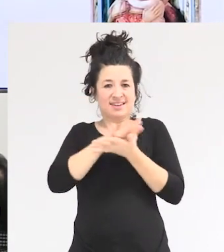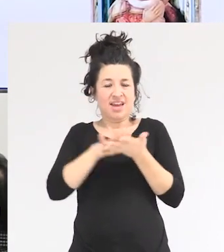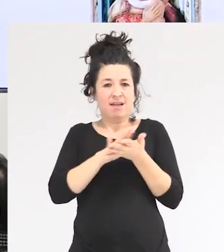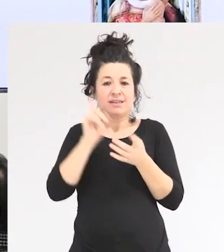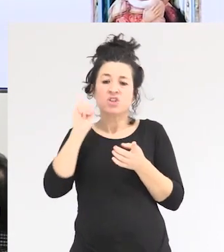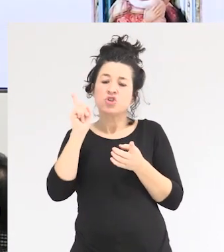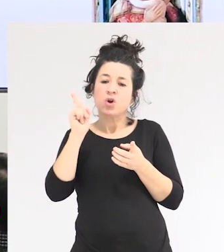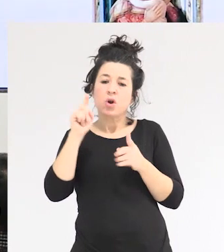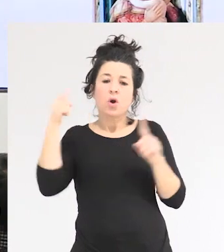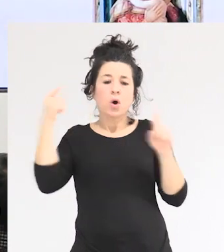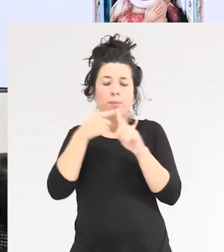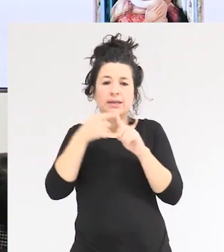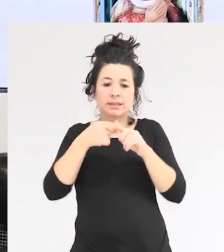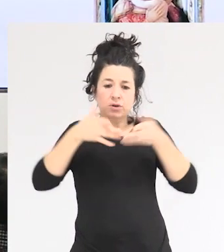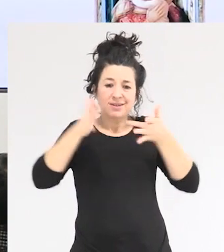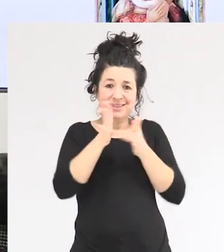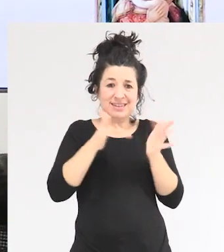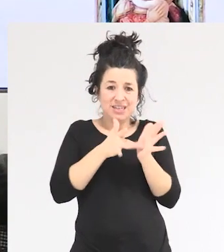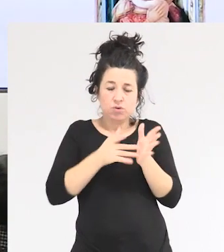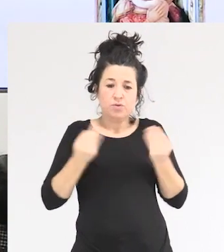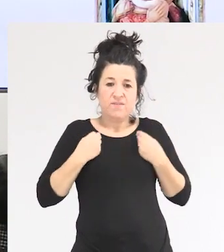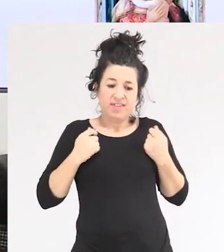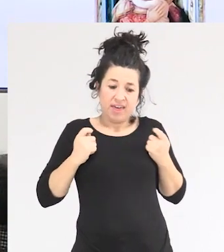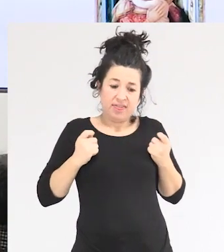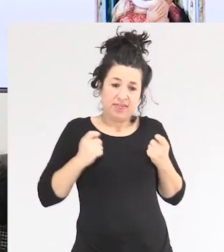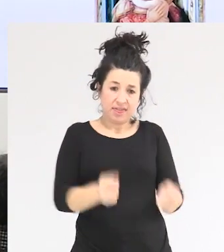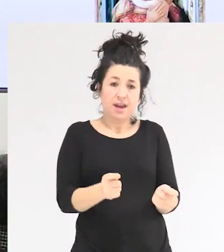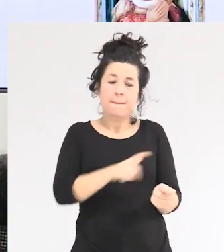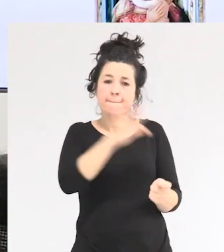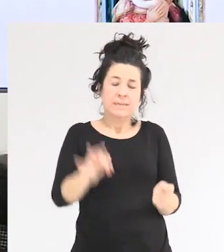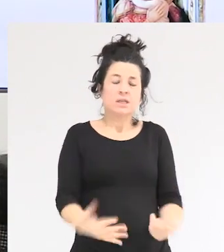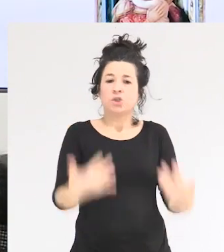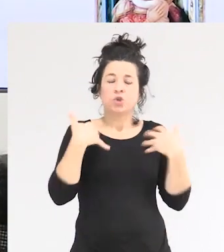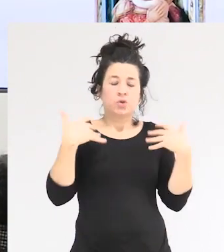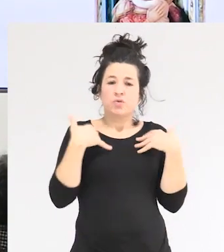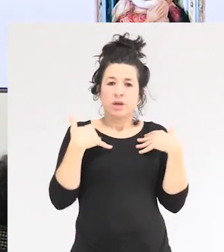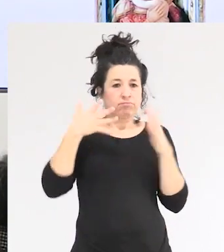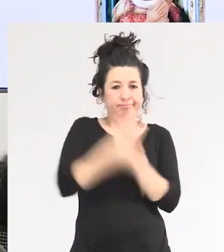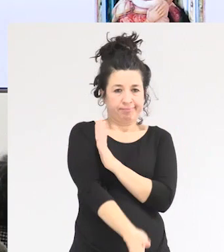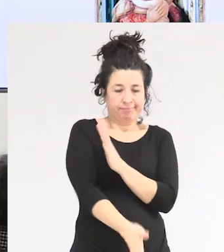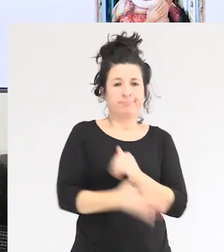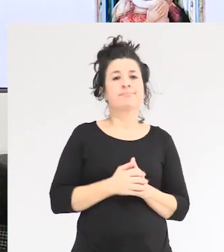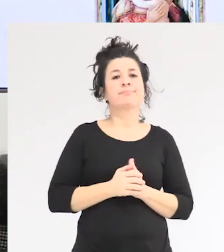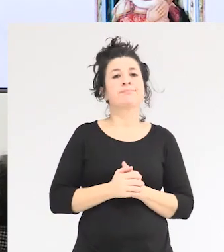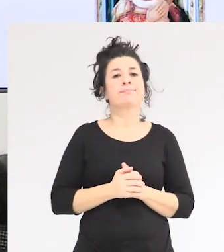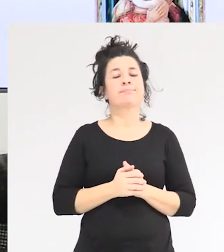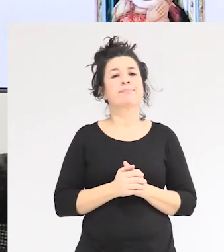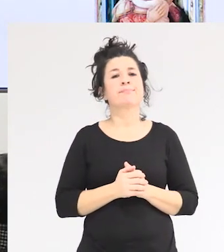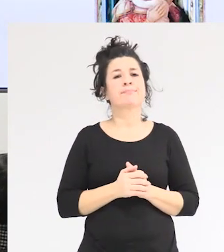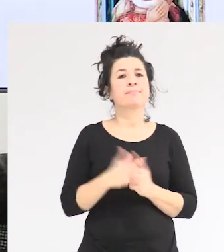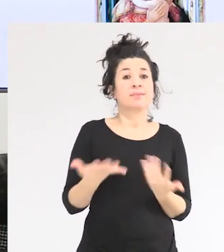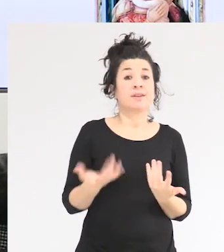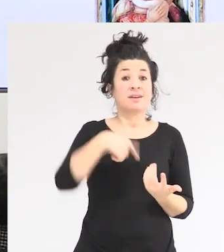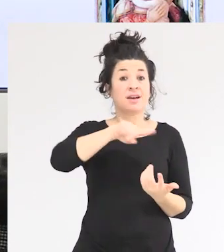bizitza emateko Jesukristo honi eta gero sufritzeko berarengatik, bai? Eta honek, bueno, ba gero